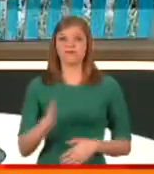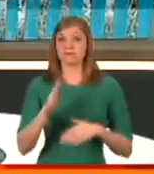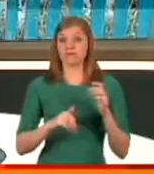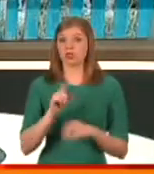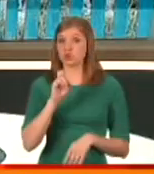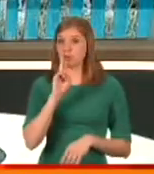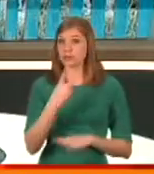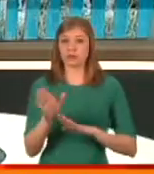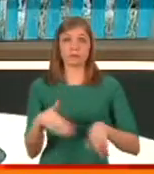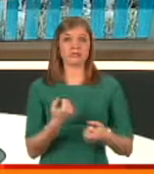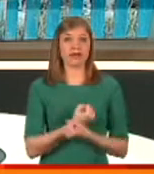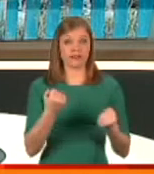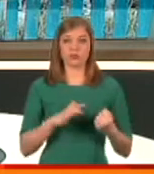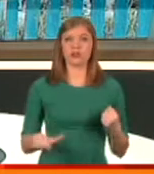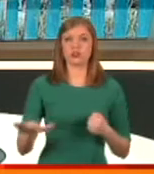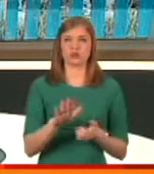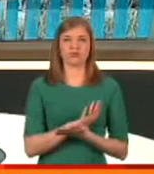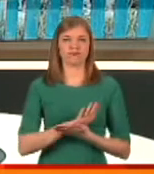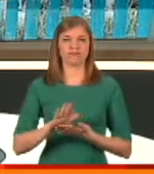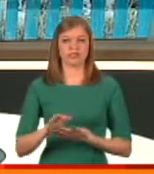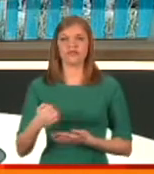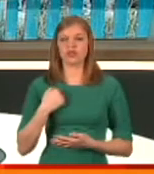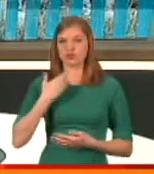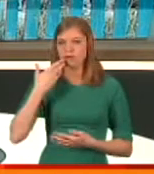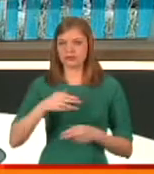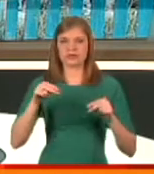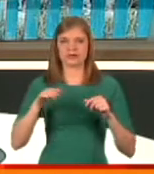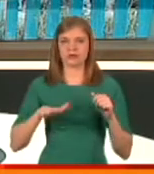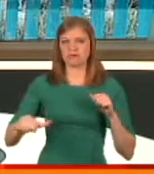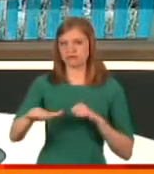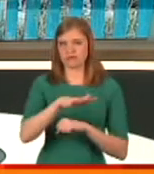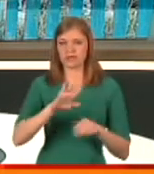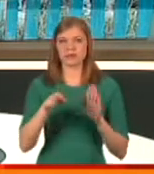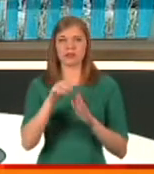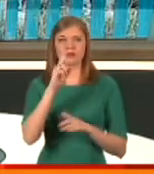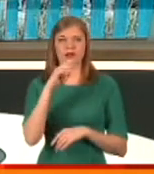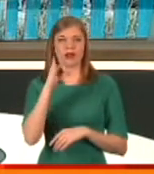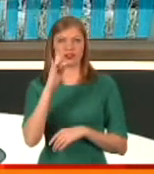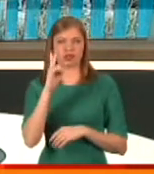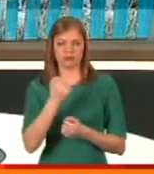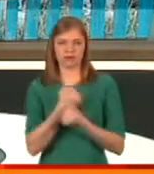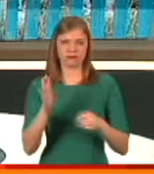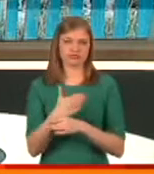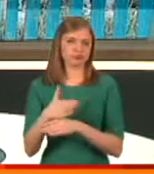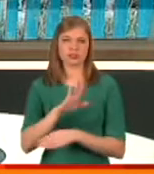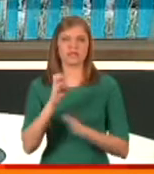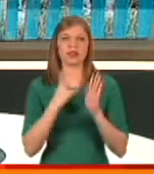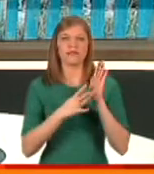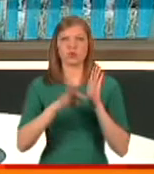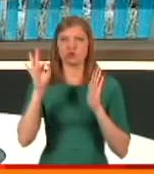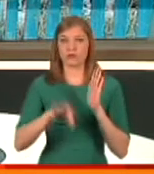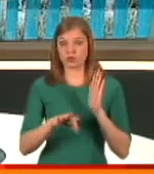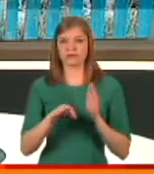Майже за два роки після вибухів територія очищена. Військові звітують, земля навколо складів під Каленівкою розмінована на 90%.